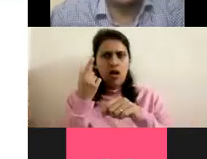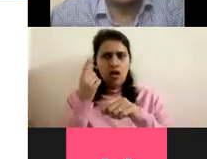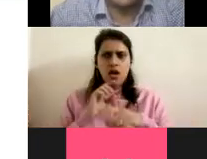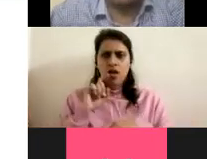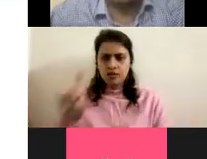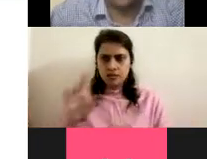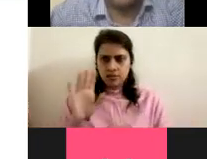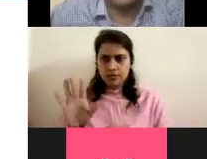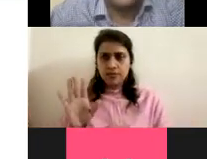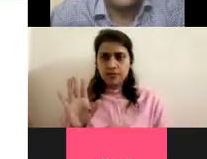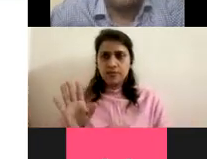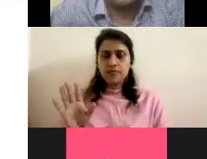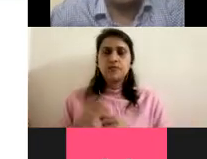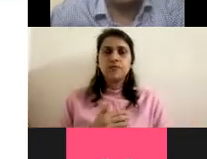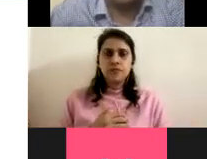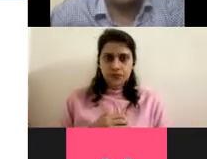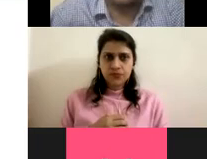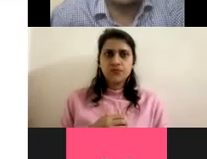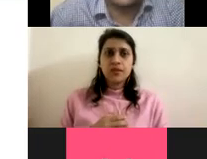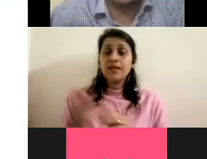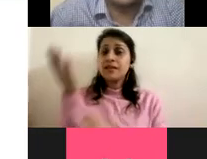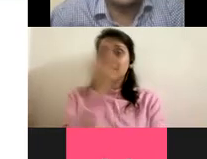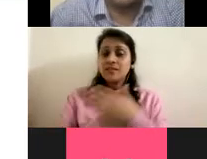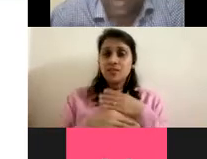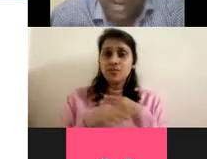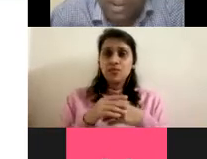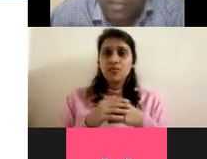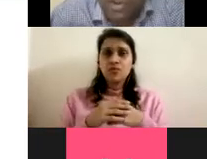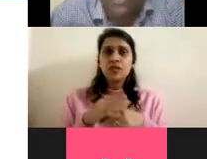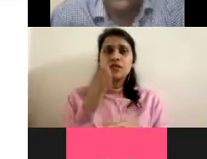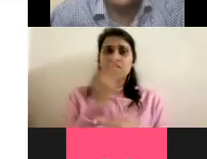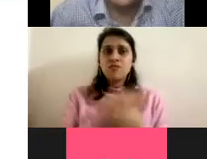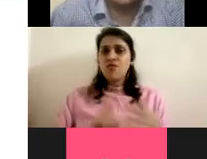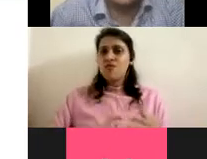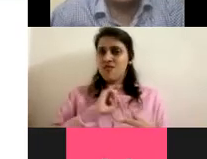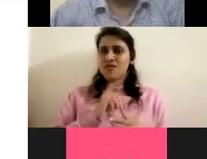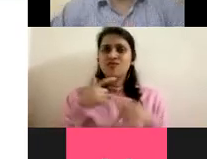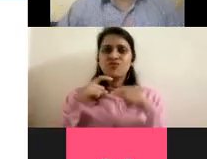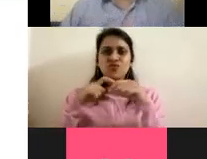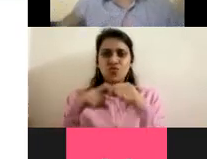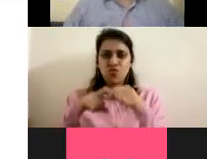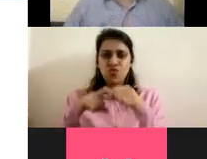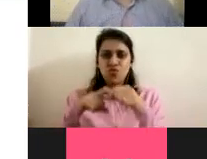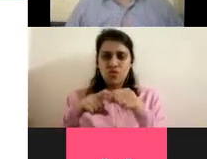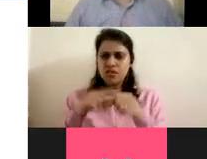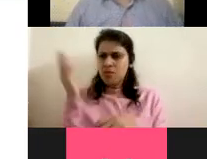for certain types of jobs. हमने जब शुरू में जब बात किया था, आई फॉरगॉट हू स्टेटेड दैट, कि